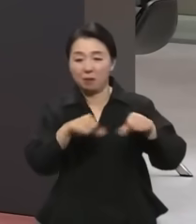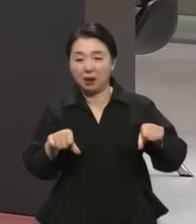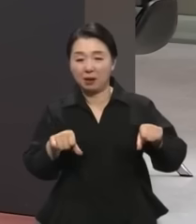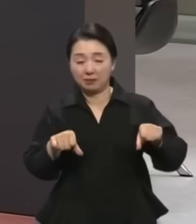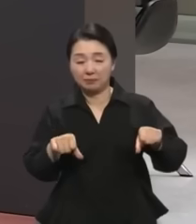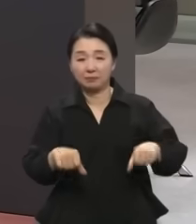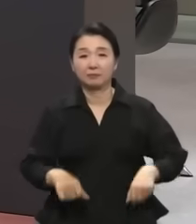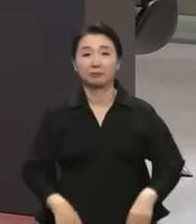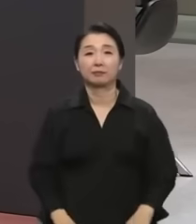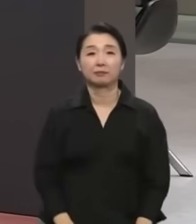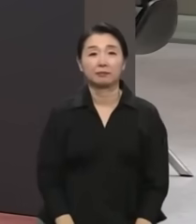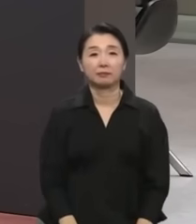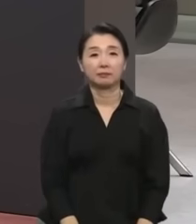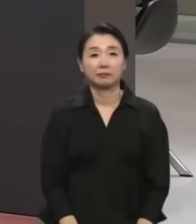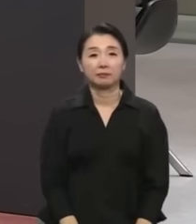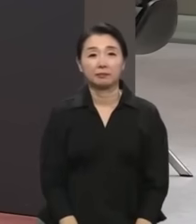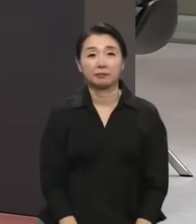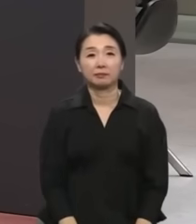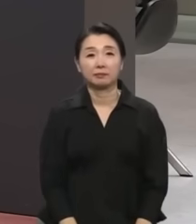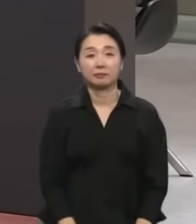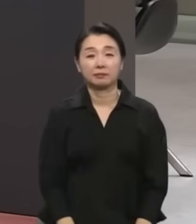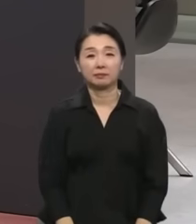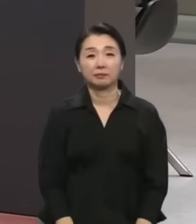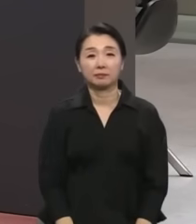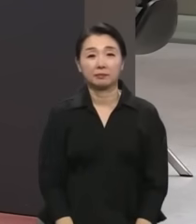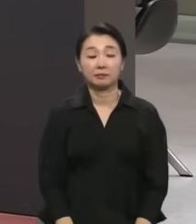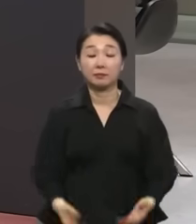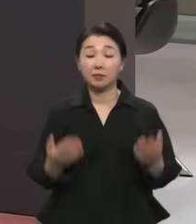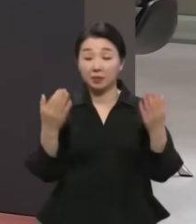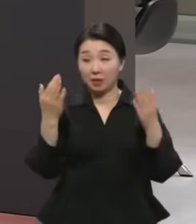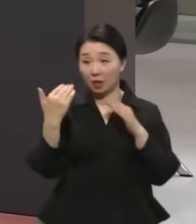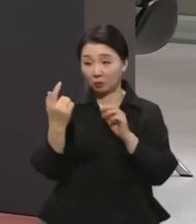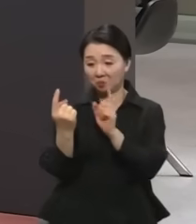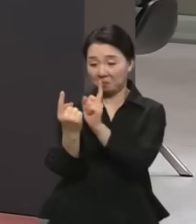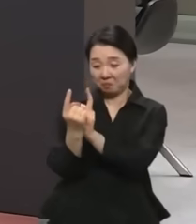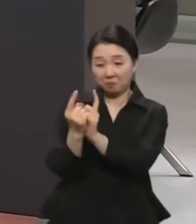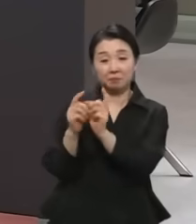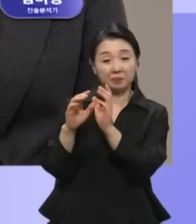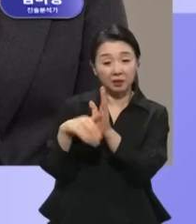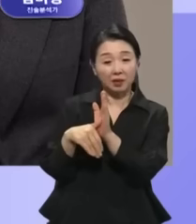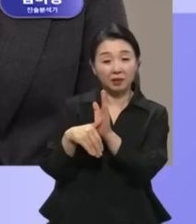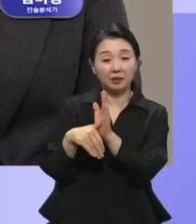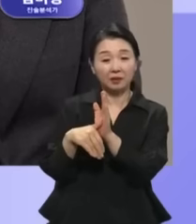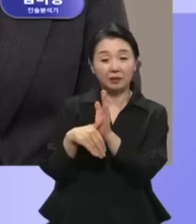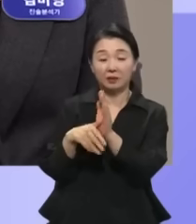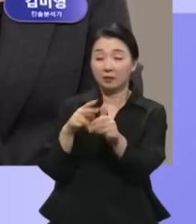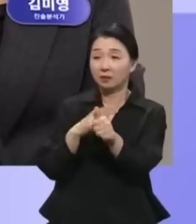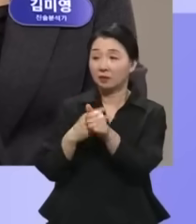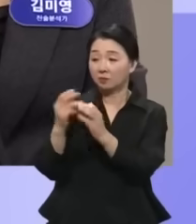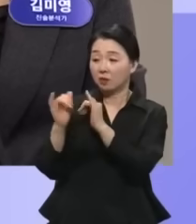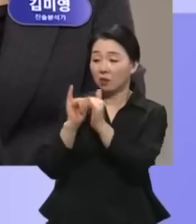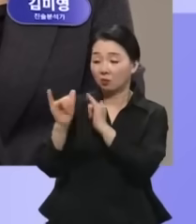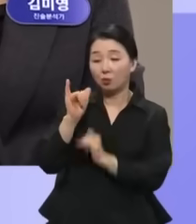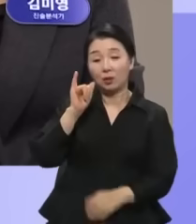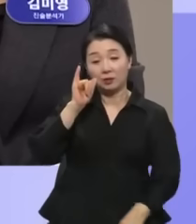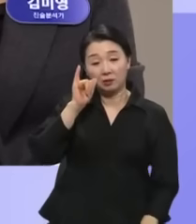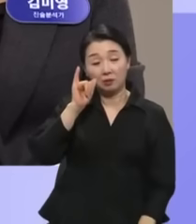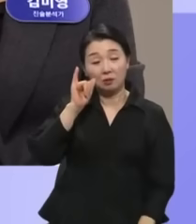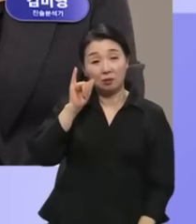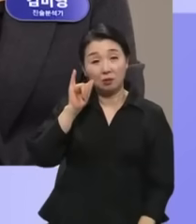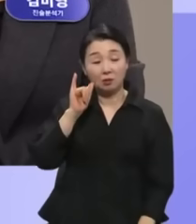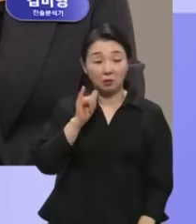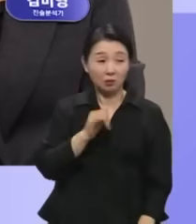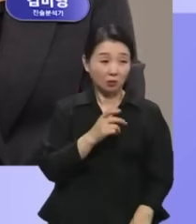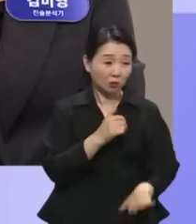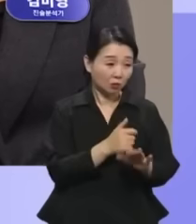관련해서는 그 이제 그 학교를 찾아가는 과정에서 이제 선생님과 통화를 하면서 변호사라고